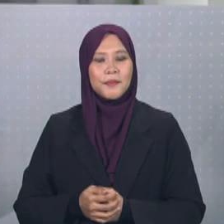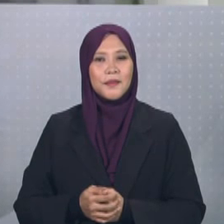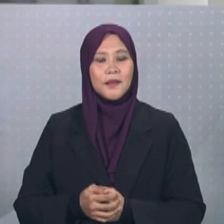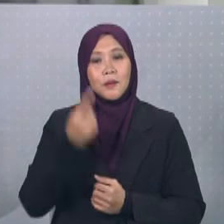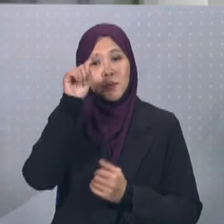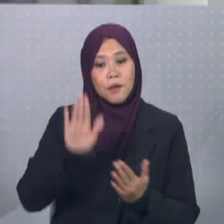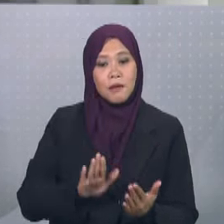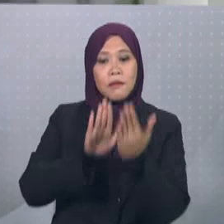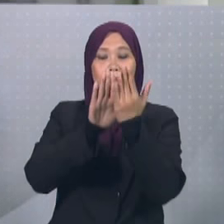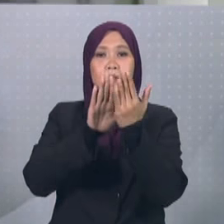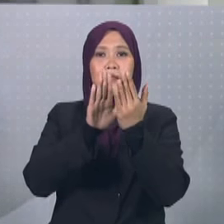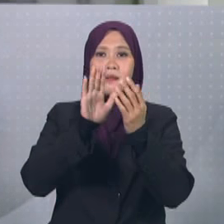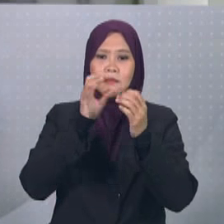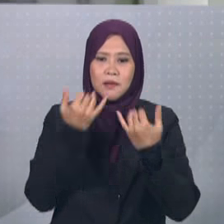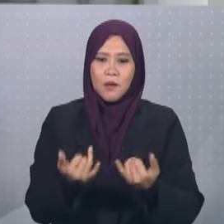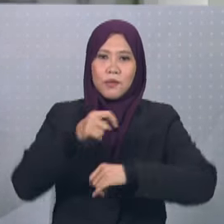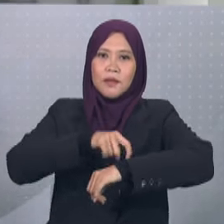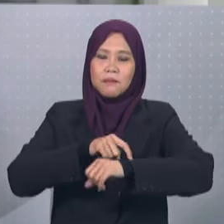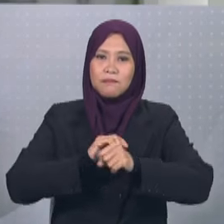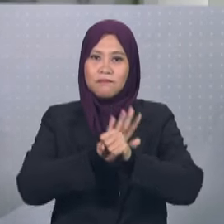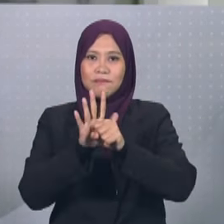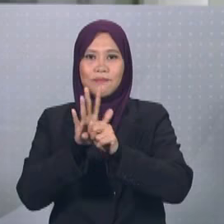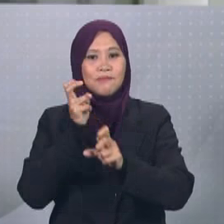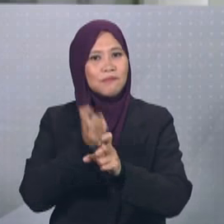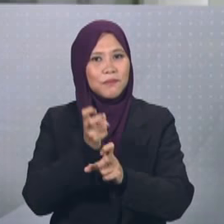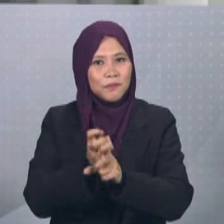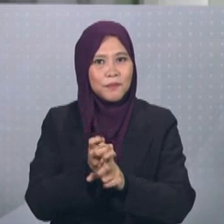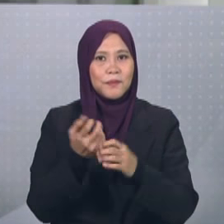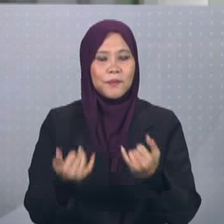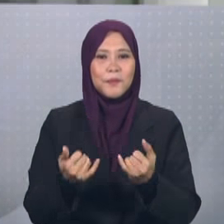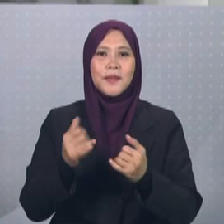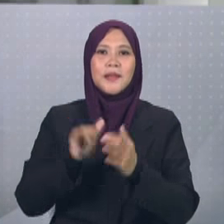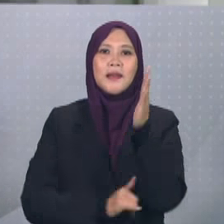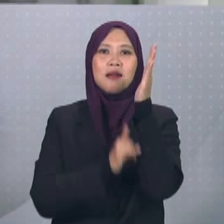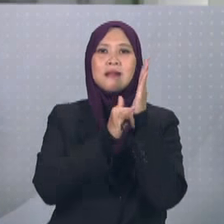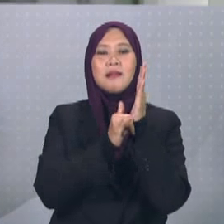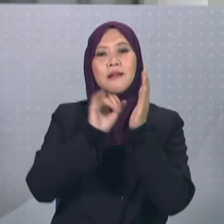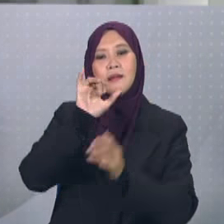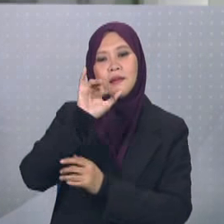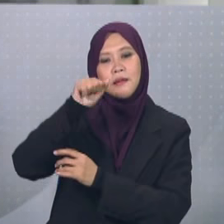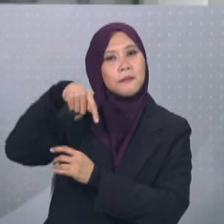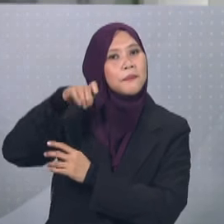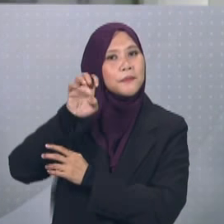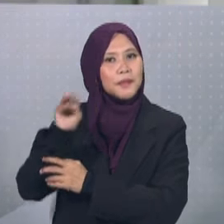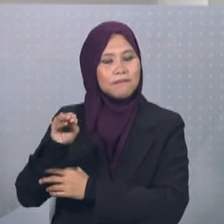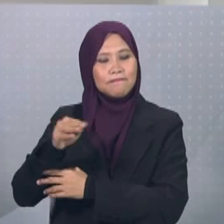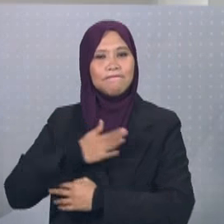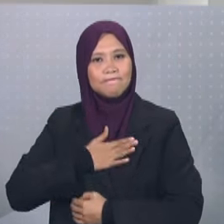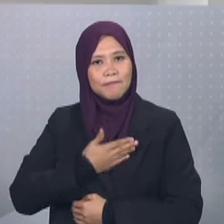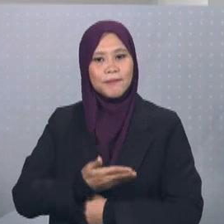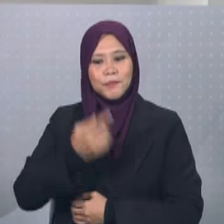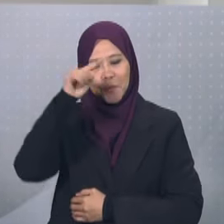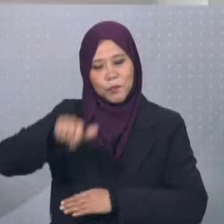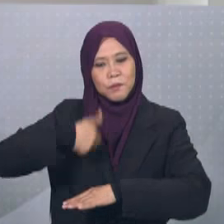Dalam menghadapi waktu-waktu sukar penularan wabak COVID-19, Yayasan Pembangunan Ekonomi Islam Malaysia YAPIM turut prihatin dalam